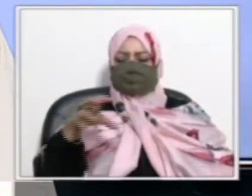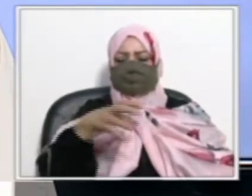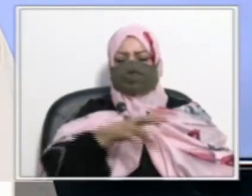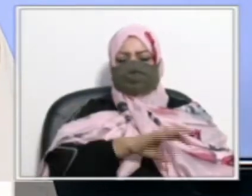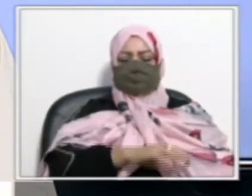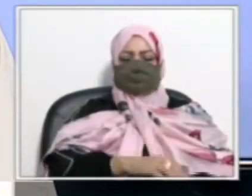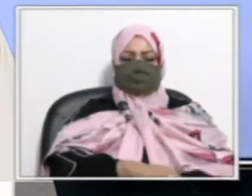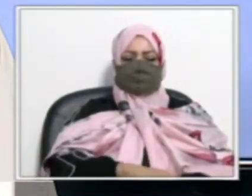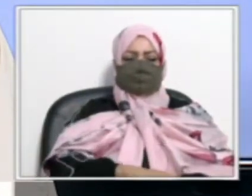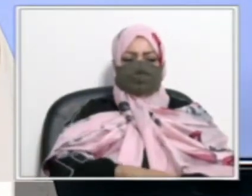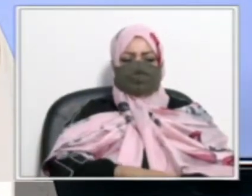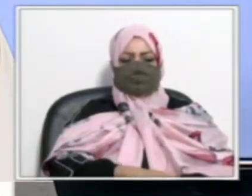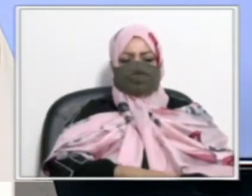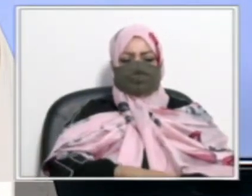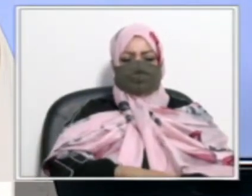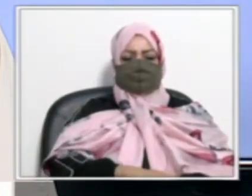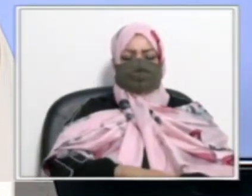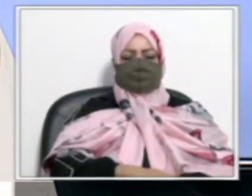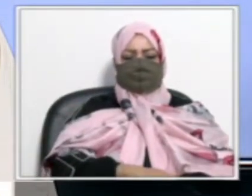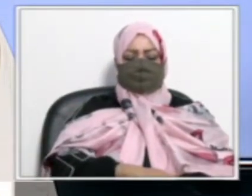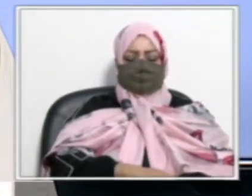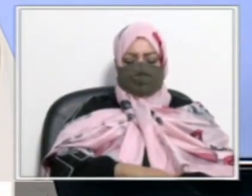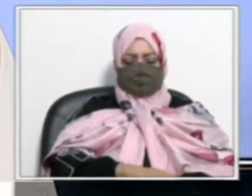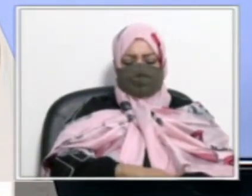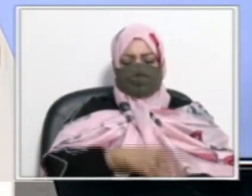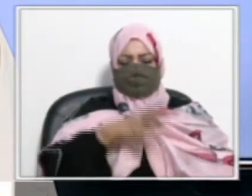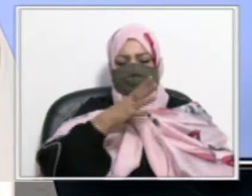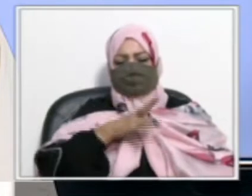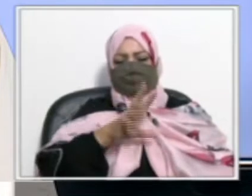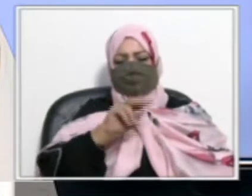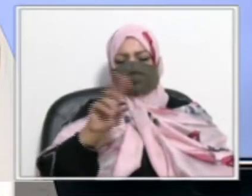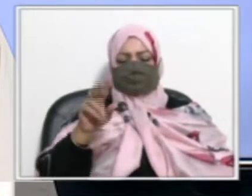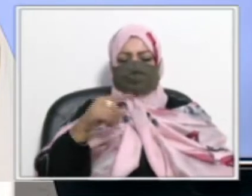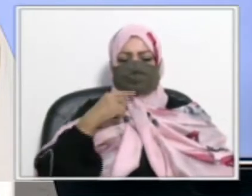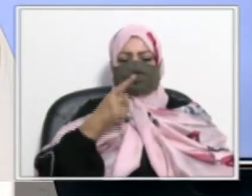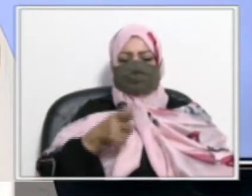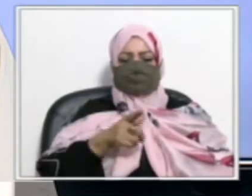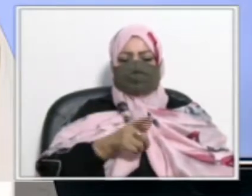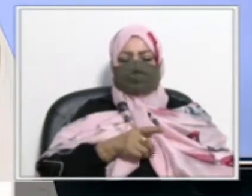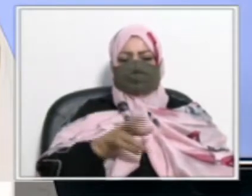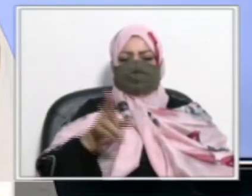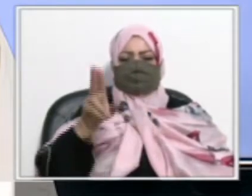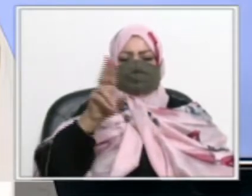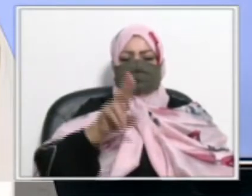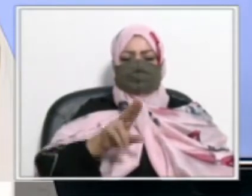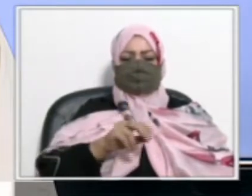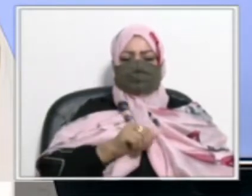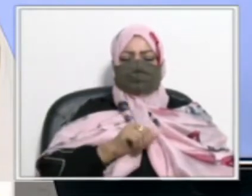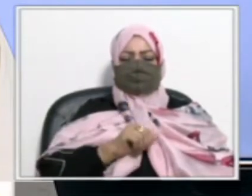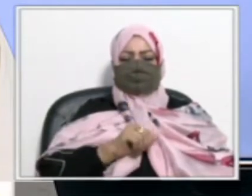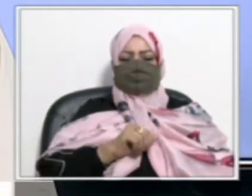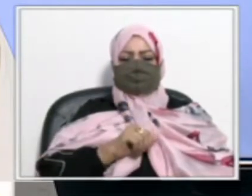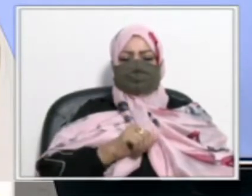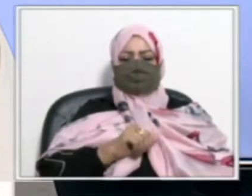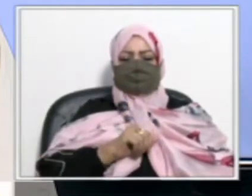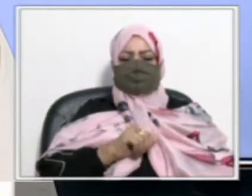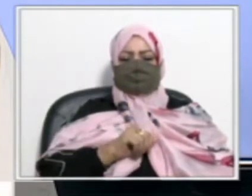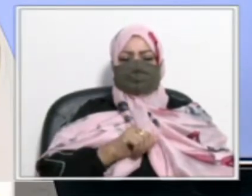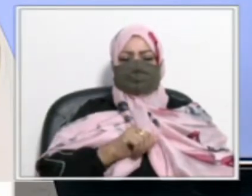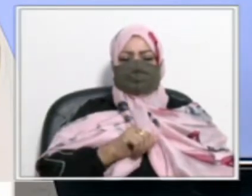صلاه التنفل ولا تحيه المسجد ولا رغيف الفجر، يعني هل يجوز فيها الاجبار الجبر حتى هي يعني ترقيع صلاه مثل